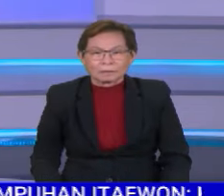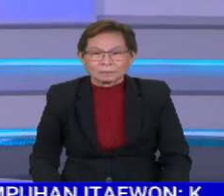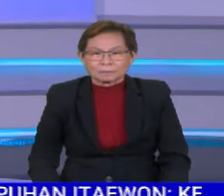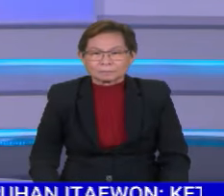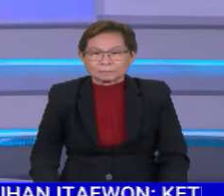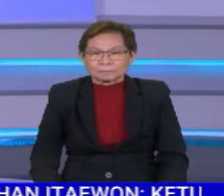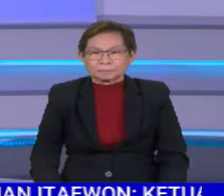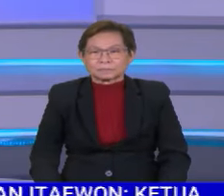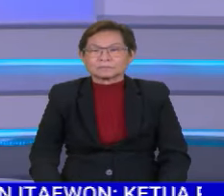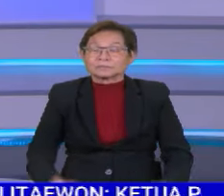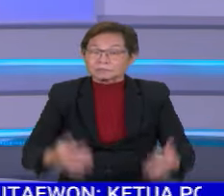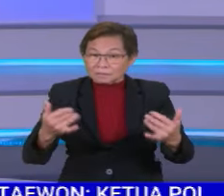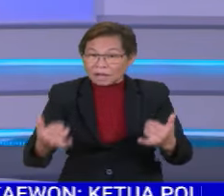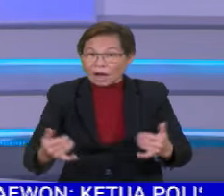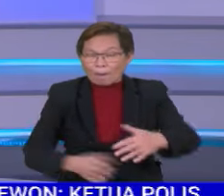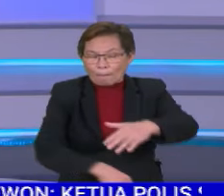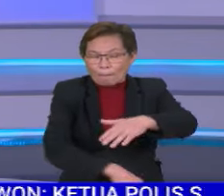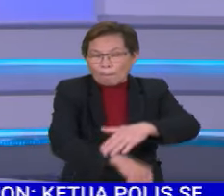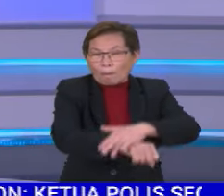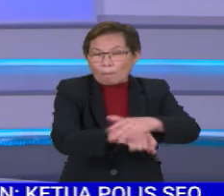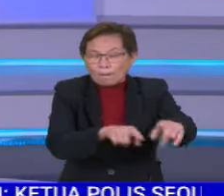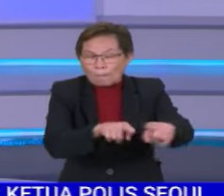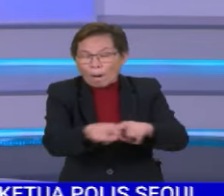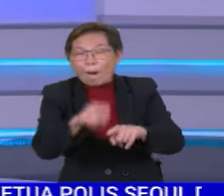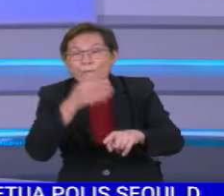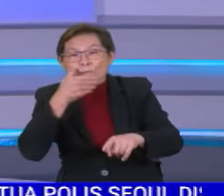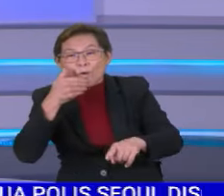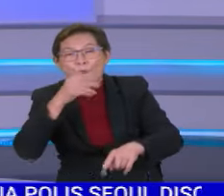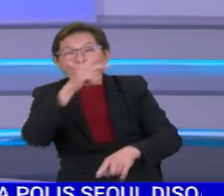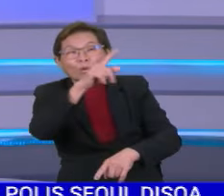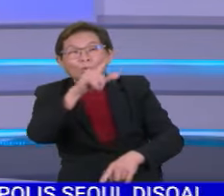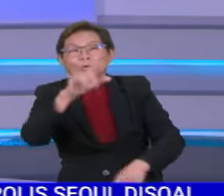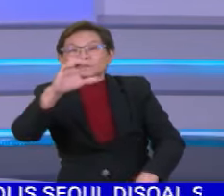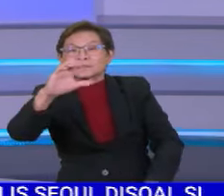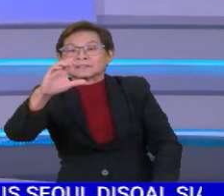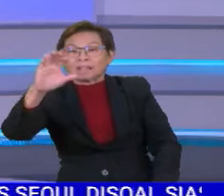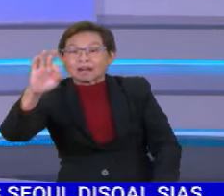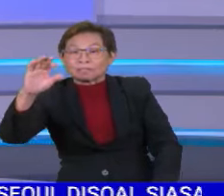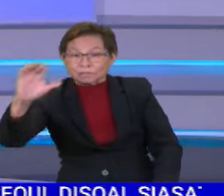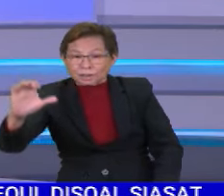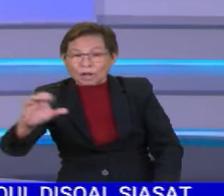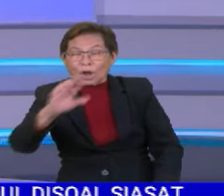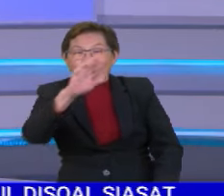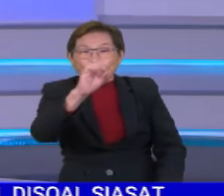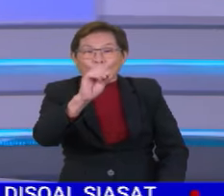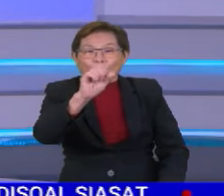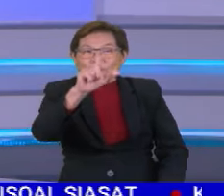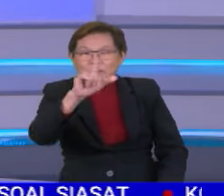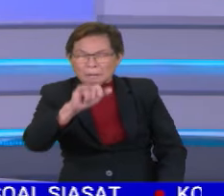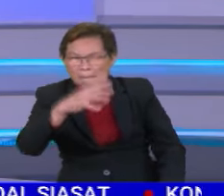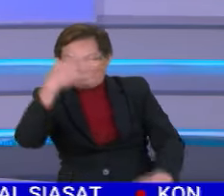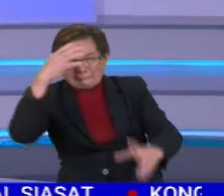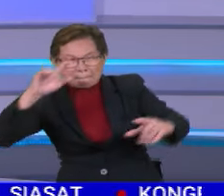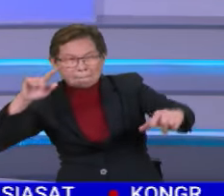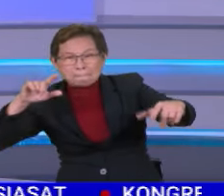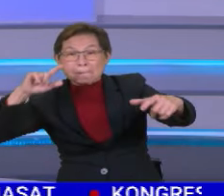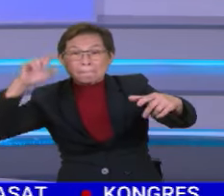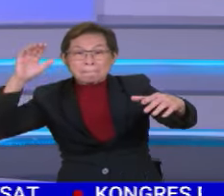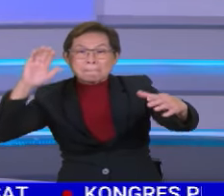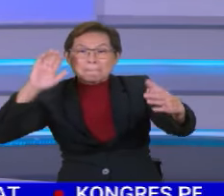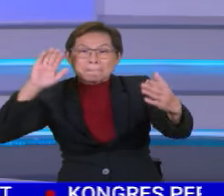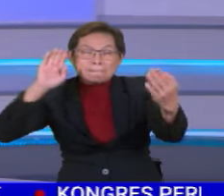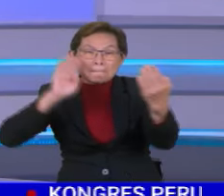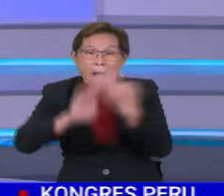Beralih ke perkembangan bola sepak, penyerang muda Kuala Lumpur City FC Muhammad Hakimi Azim Rosli bertekad membalas kepercayaan